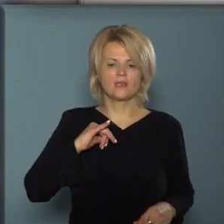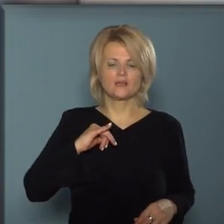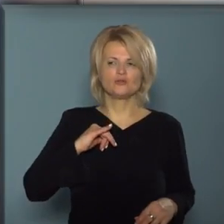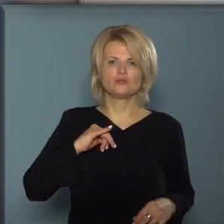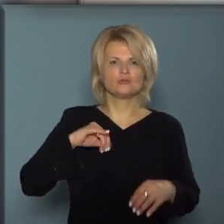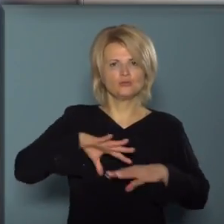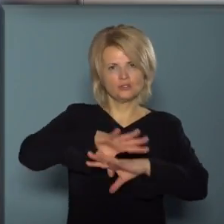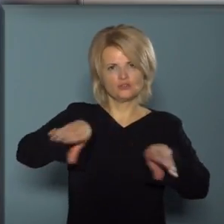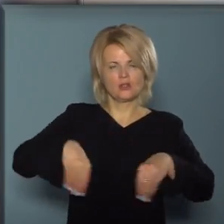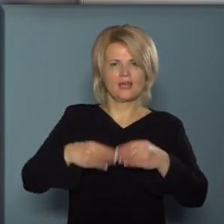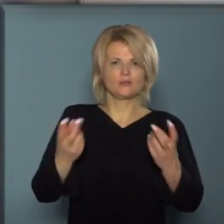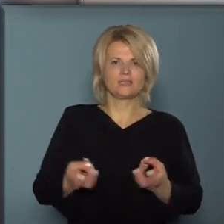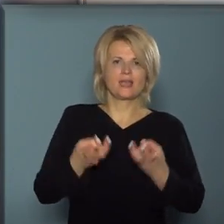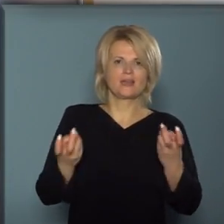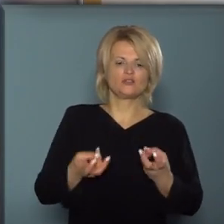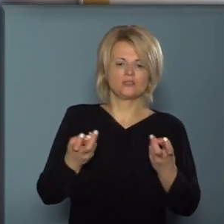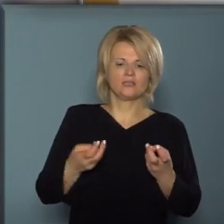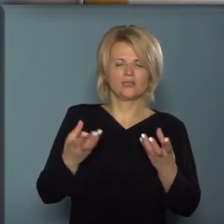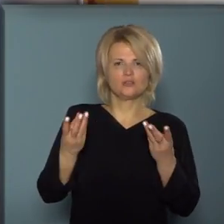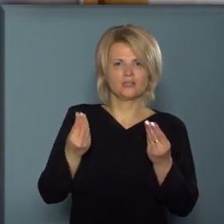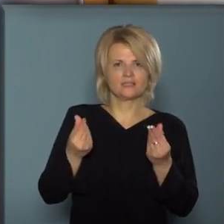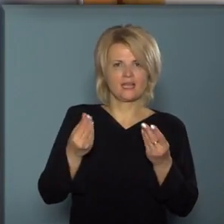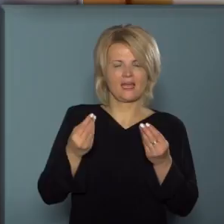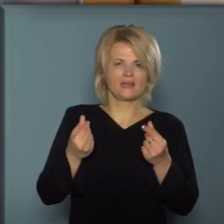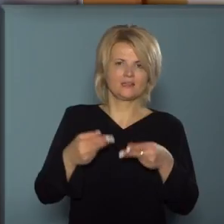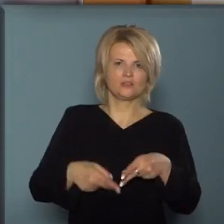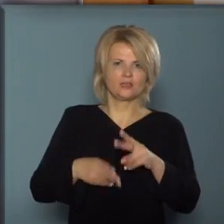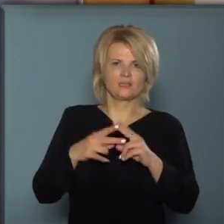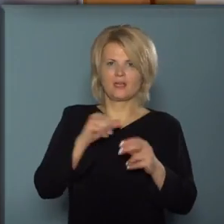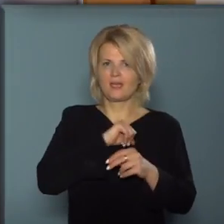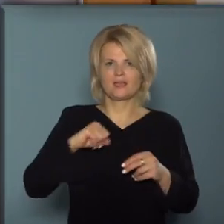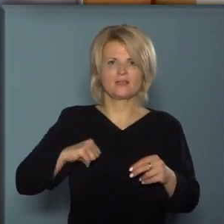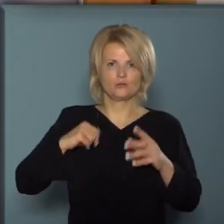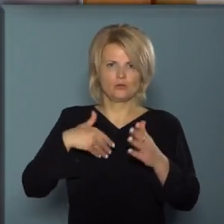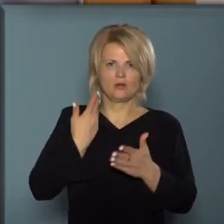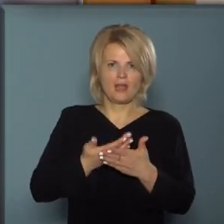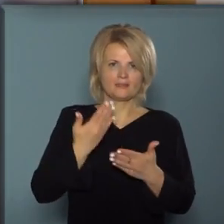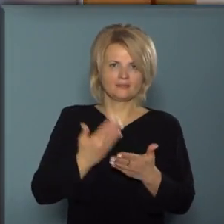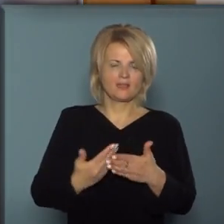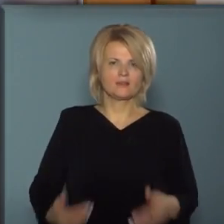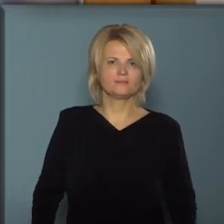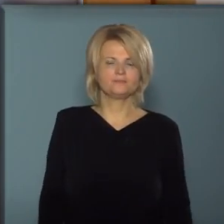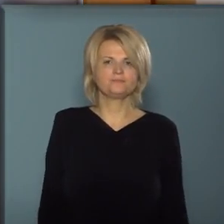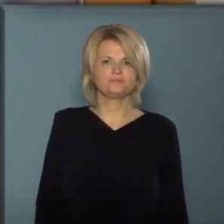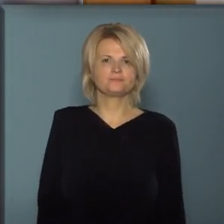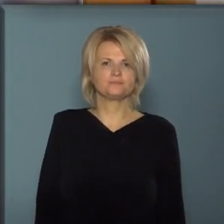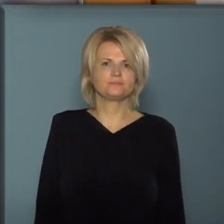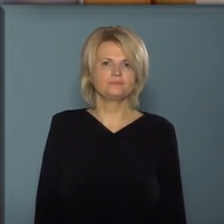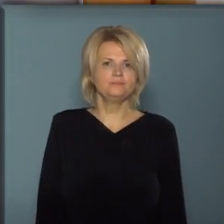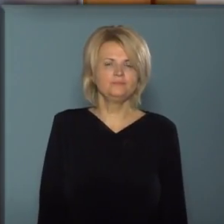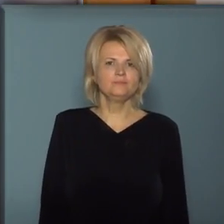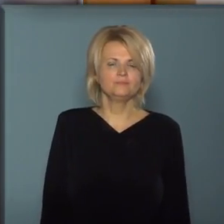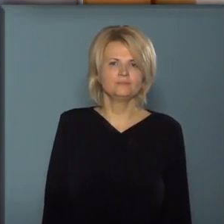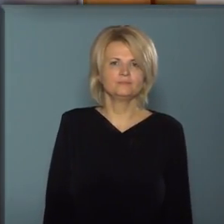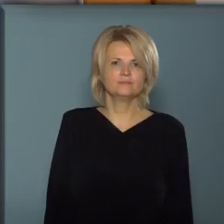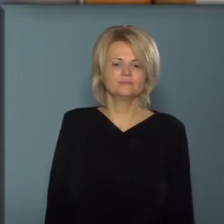családot kerestél, és a szernek a idézőjelbe vett segítségével elmagányosodtál. Uh-huh. És hogy mondd meg,